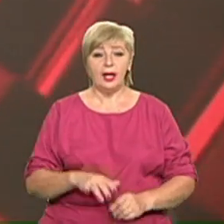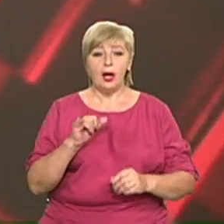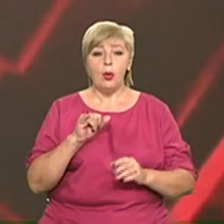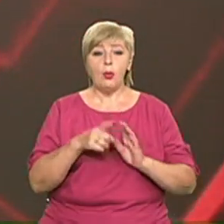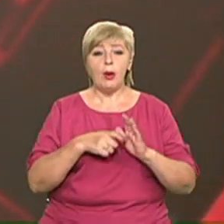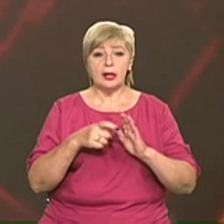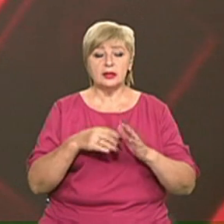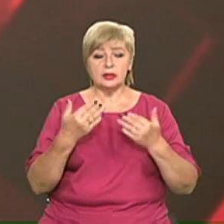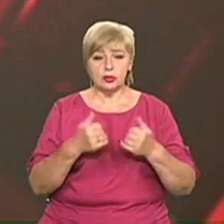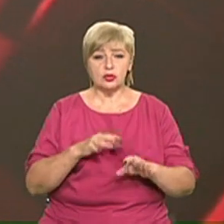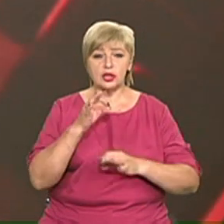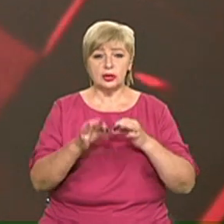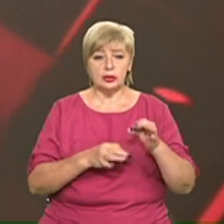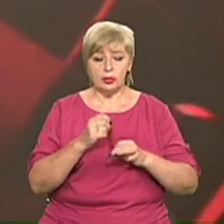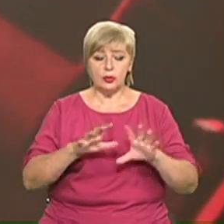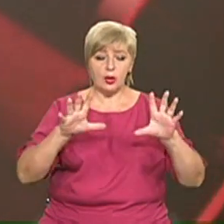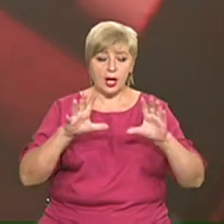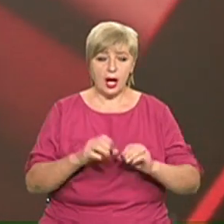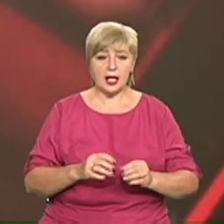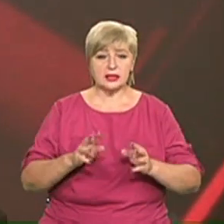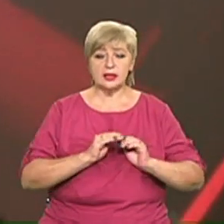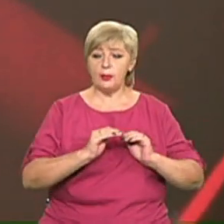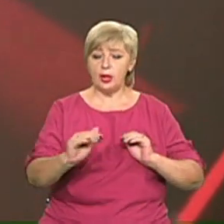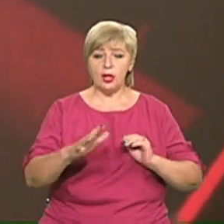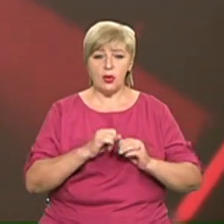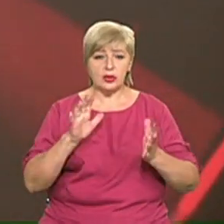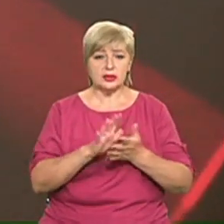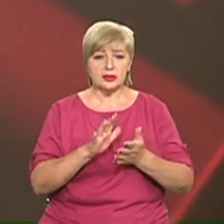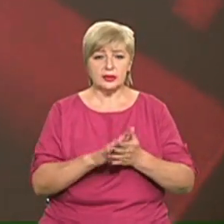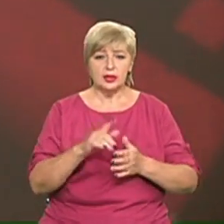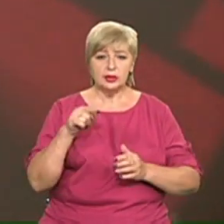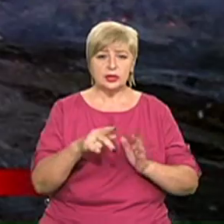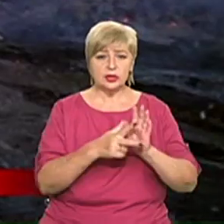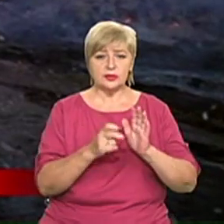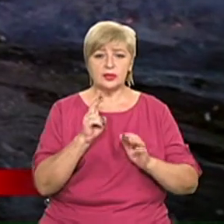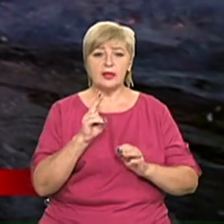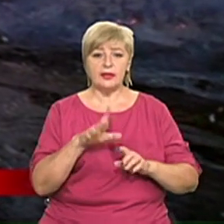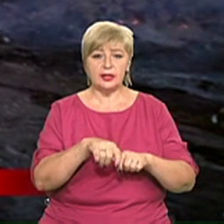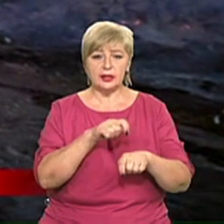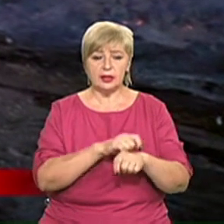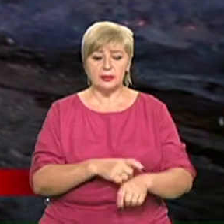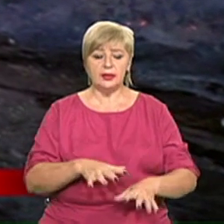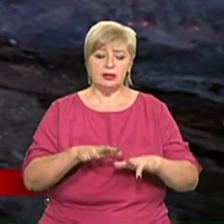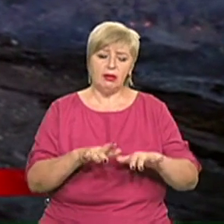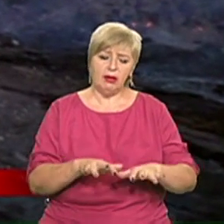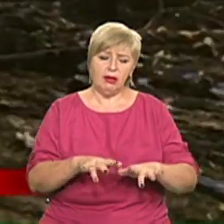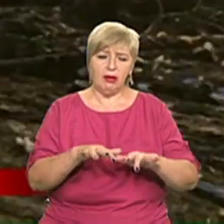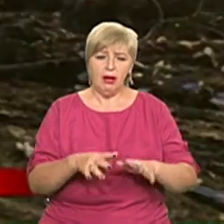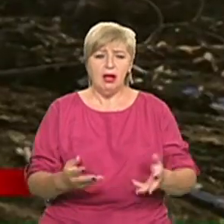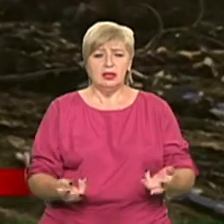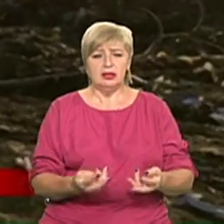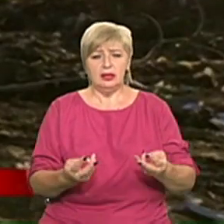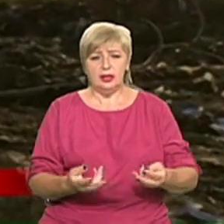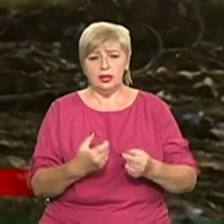У Марганці вже добу гасять полігон зі сміттям. 1800 квадратних метрів звалища тліють з неділі. На